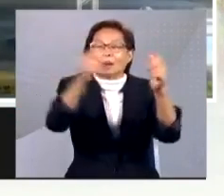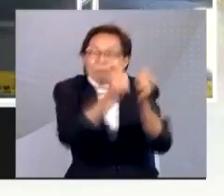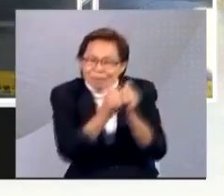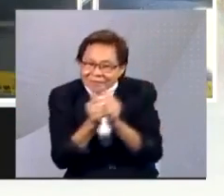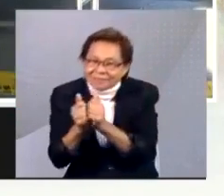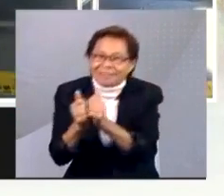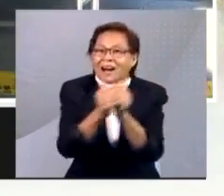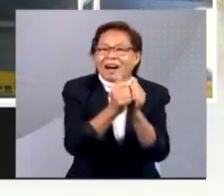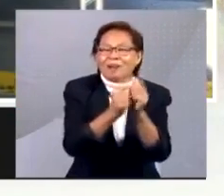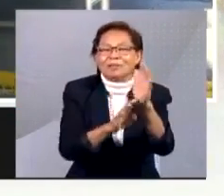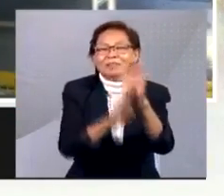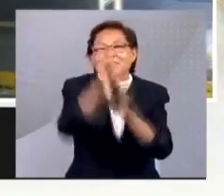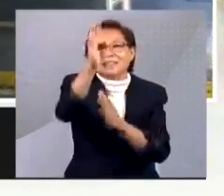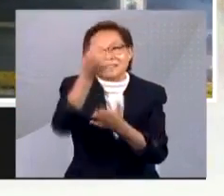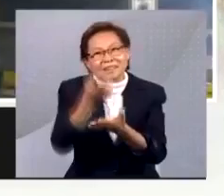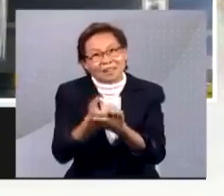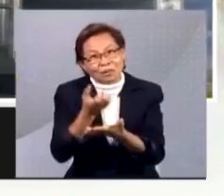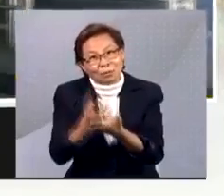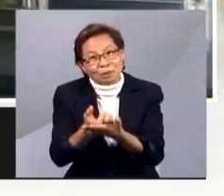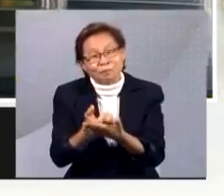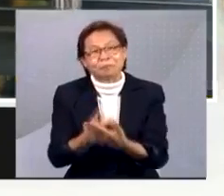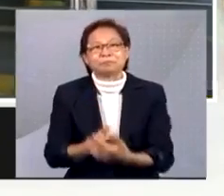bersama menjana ekonomi.